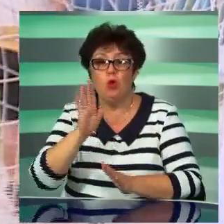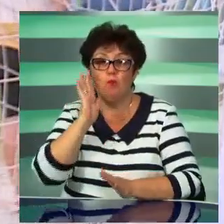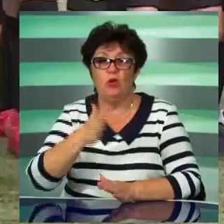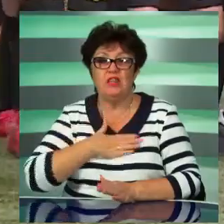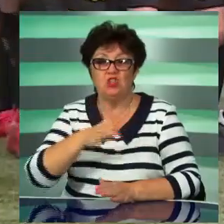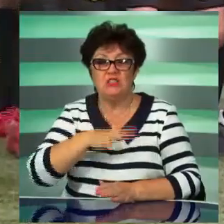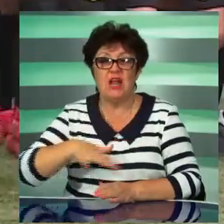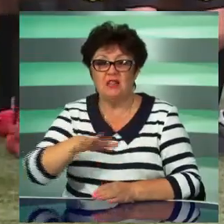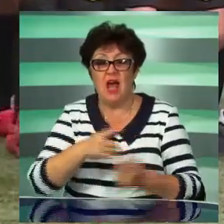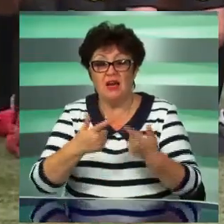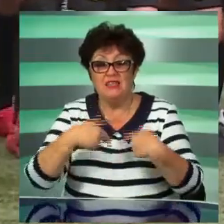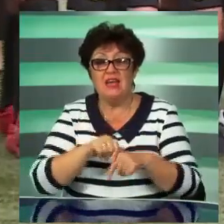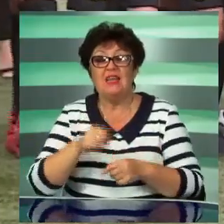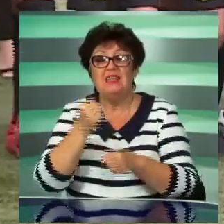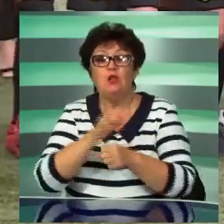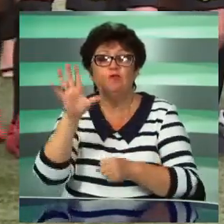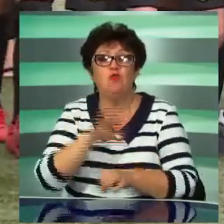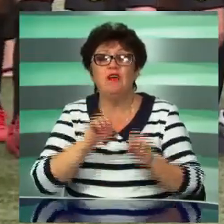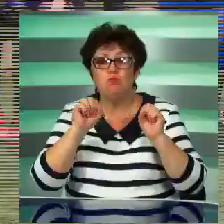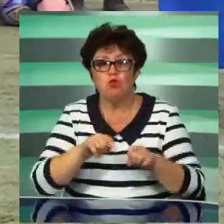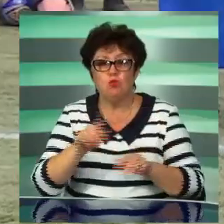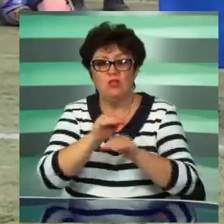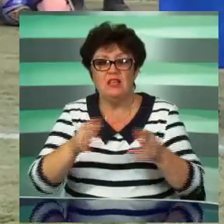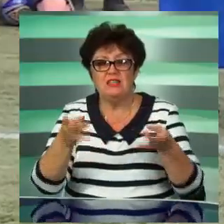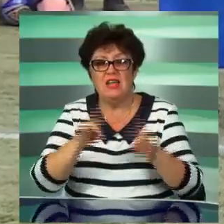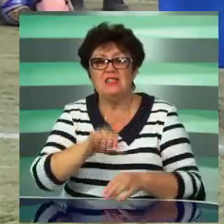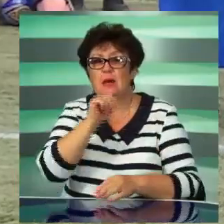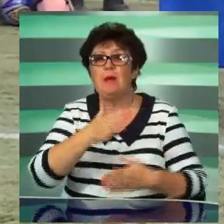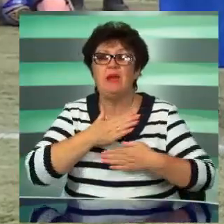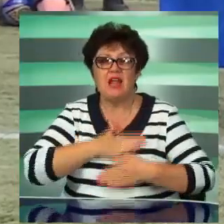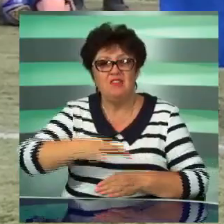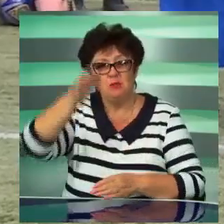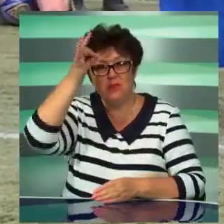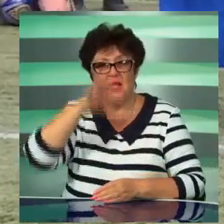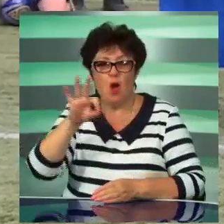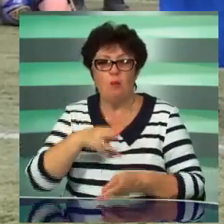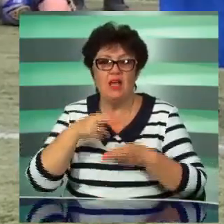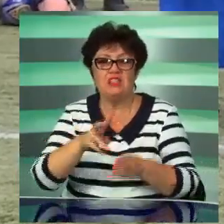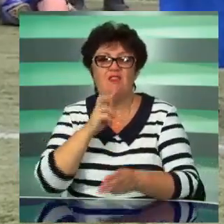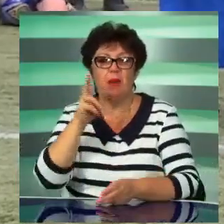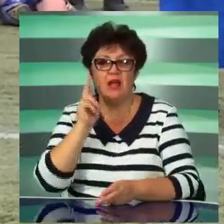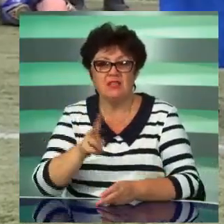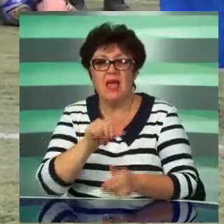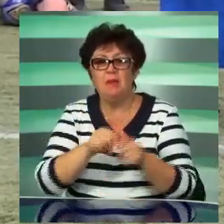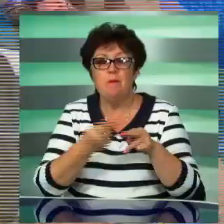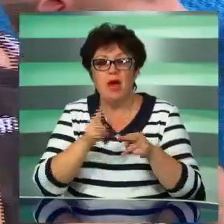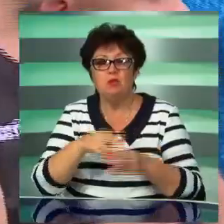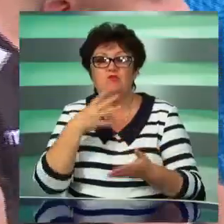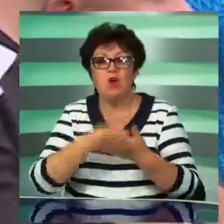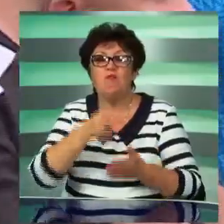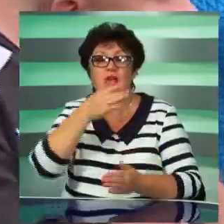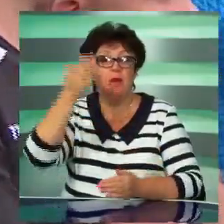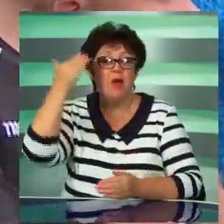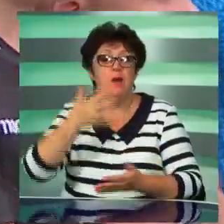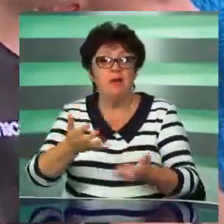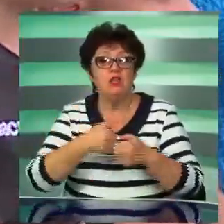наша страна. Организаторы делают все возможное, чтобы у детей остались самые приятные воспоминания о поездке в Брянск. Именно поэтому в свое время было